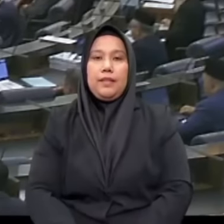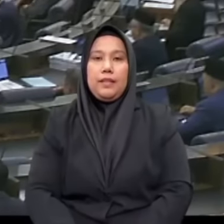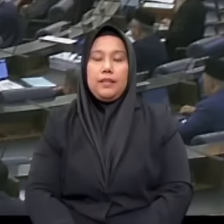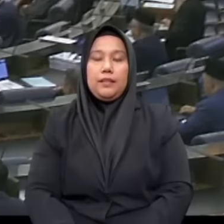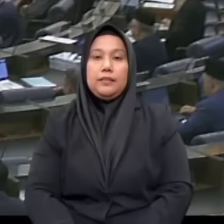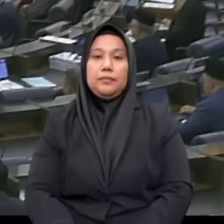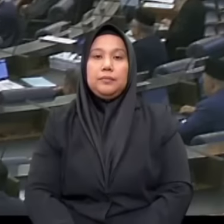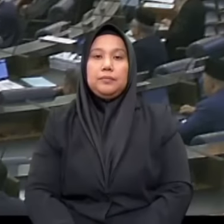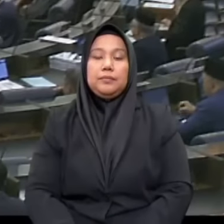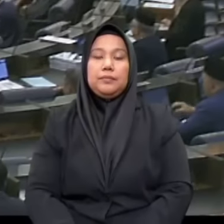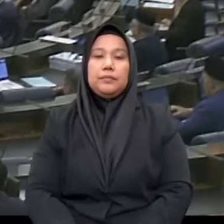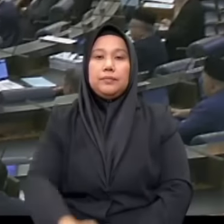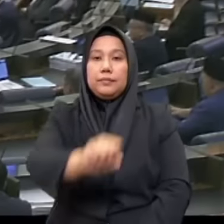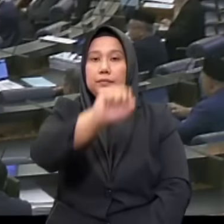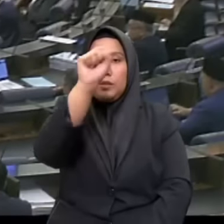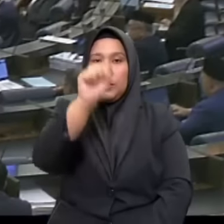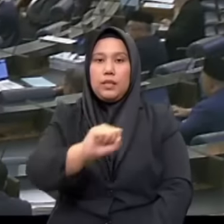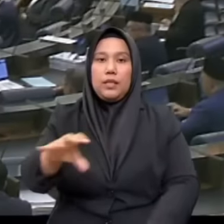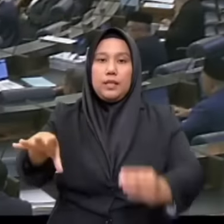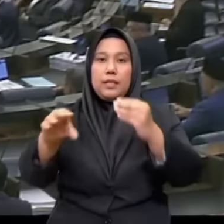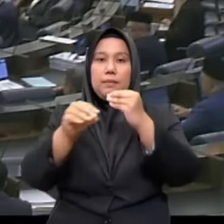backbenchers, tekan Yang Berhormat.